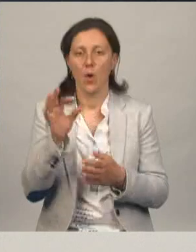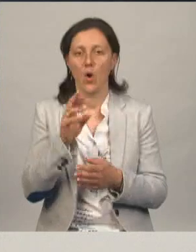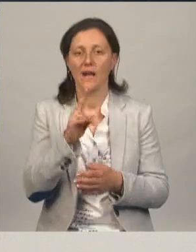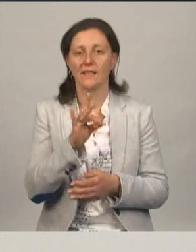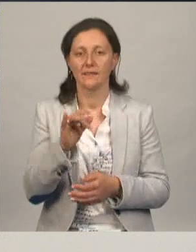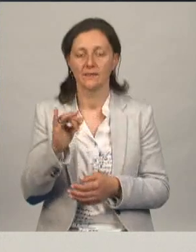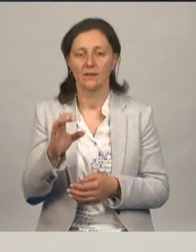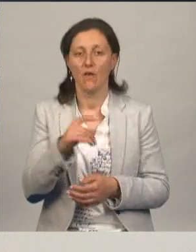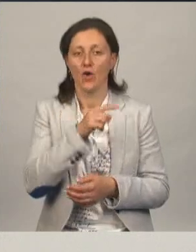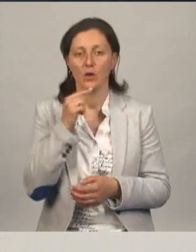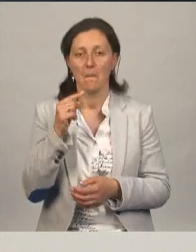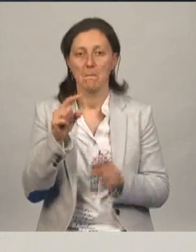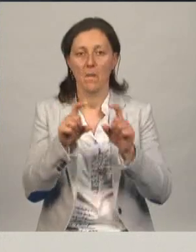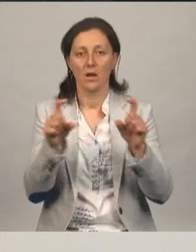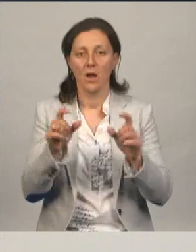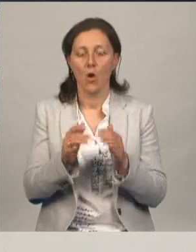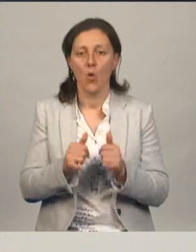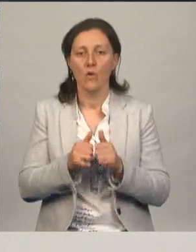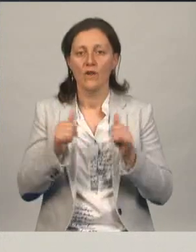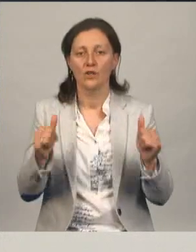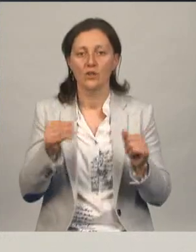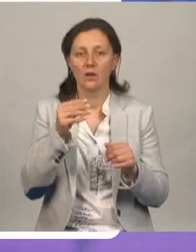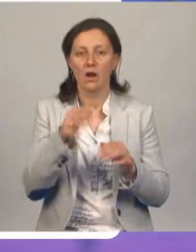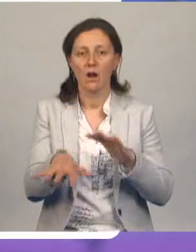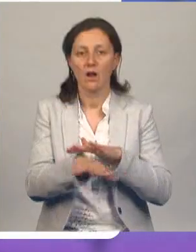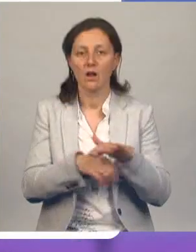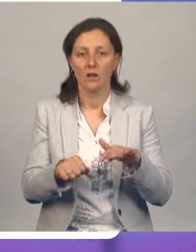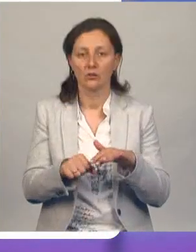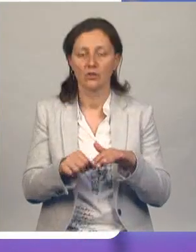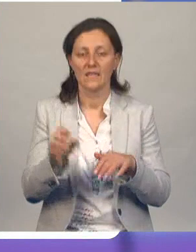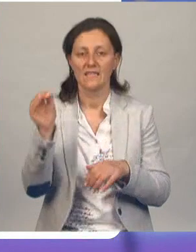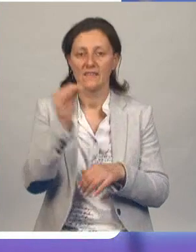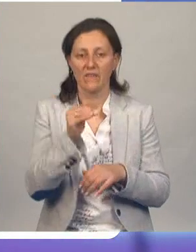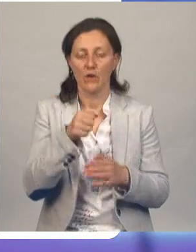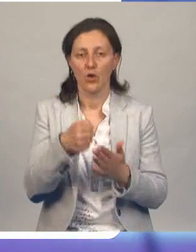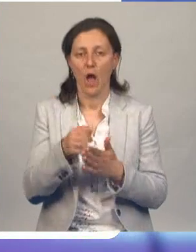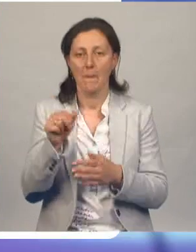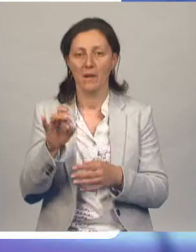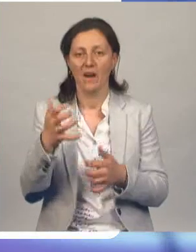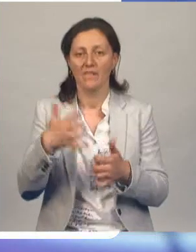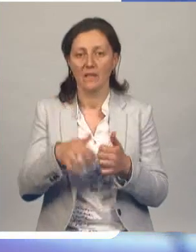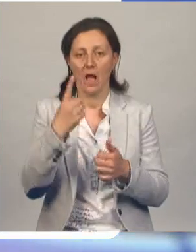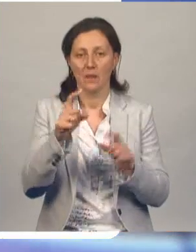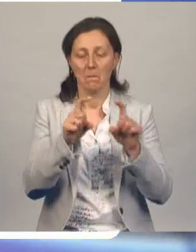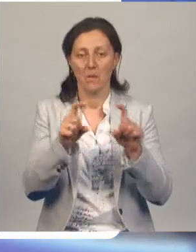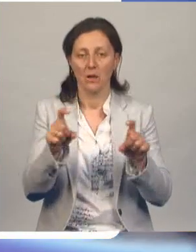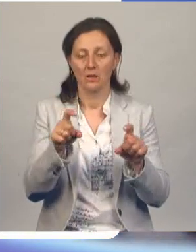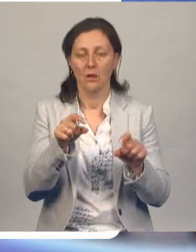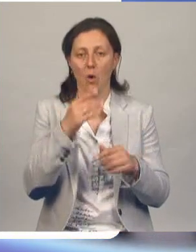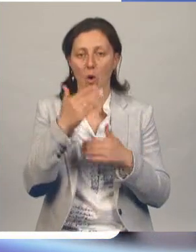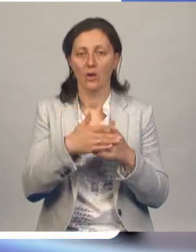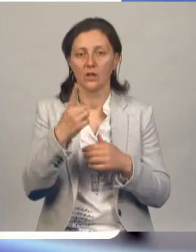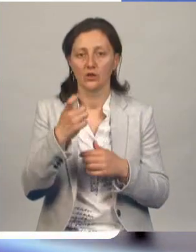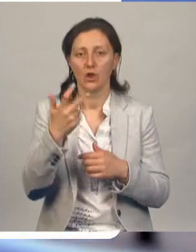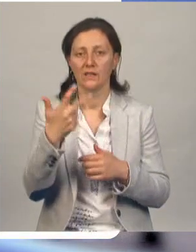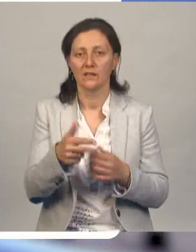в российских магазинах растет число краж товаров посетителями с февраля по апрель в среднем на один магазин пришлось около 130